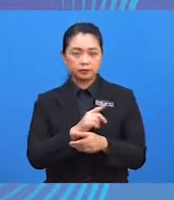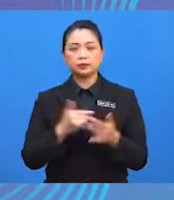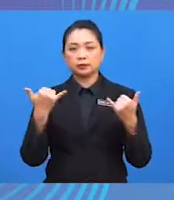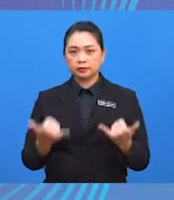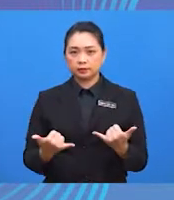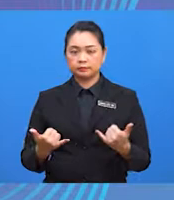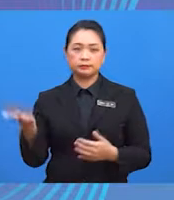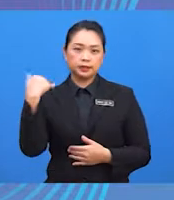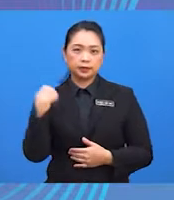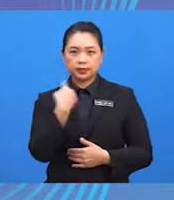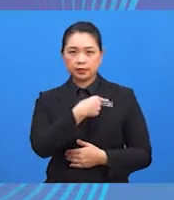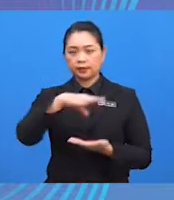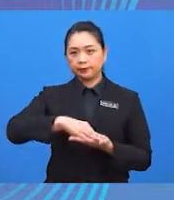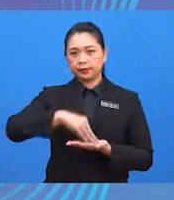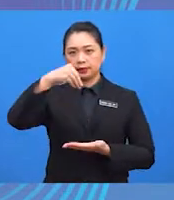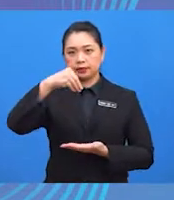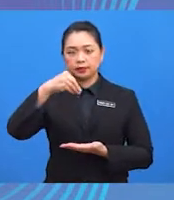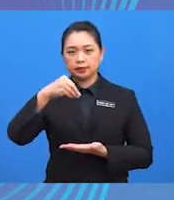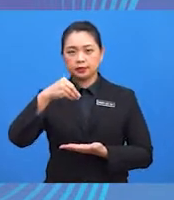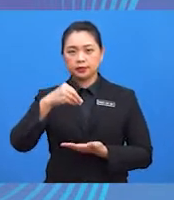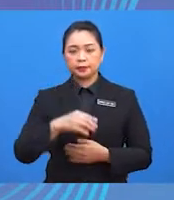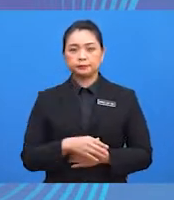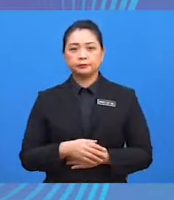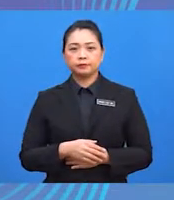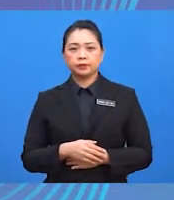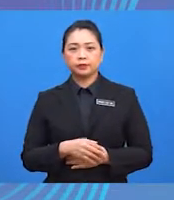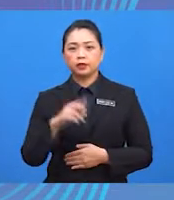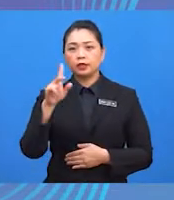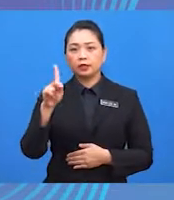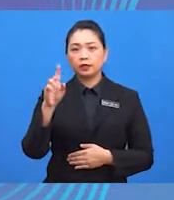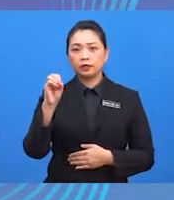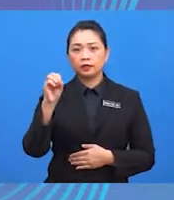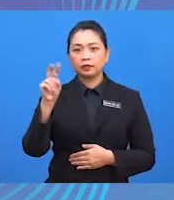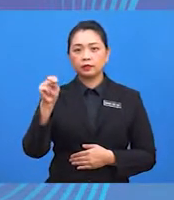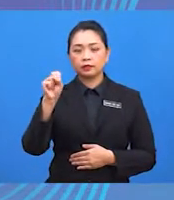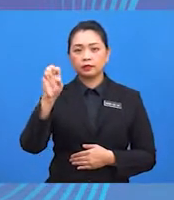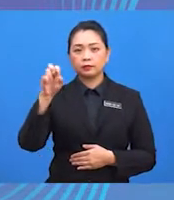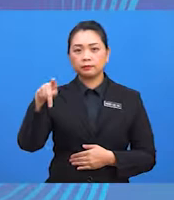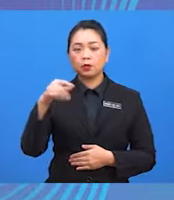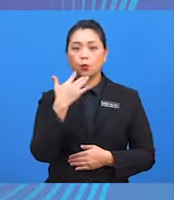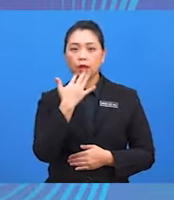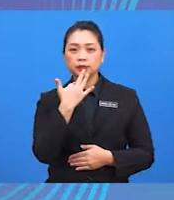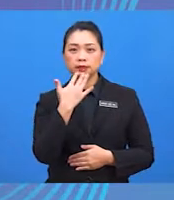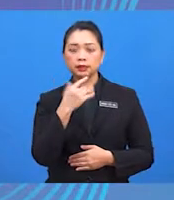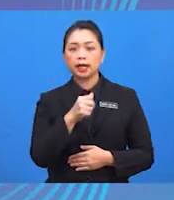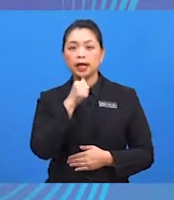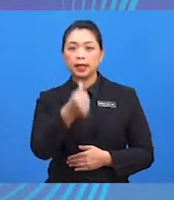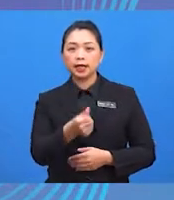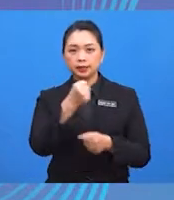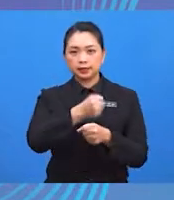Sekarang, mari kita pelajari konsep warna berdasarkan arahan kerja pula.